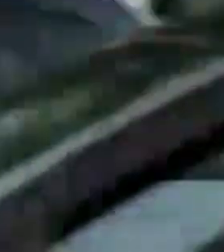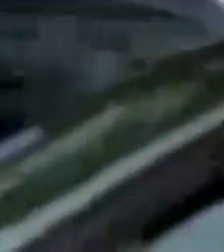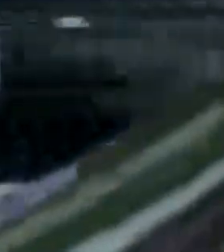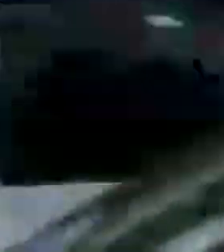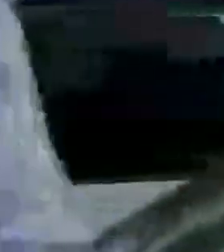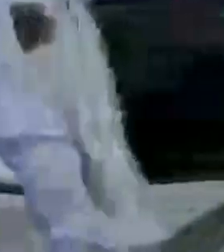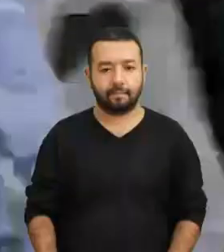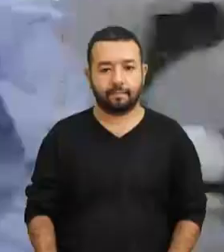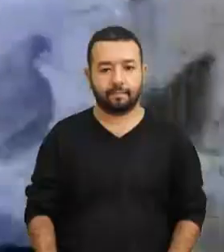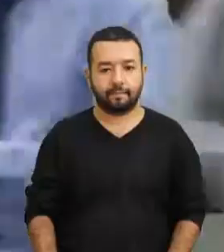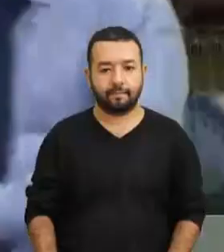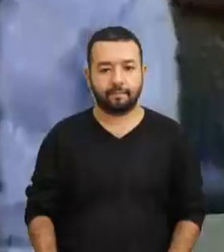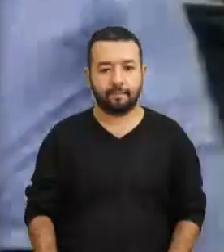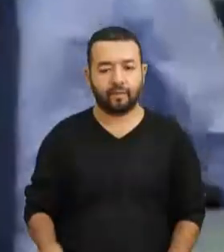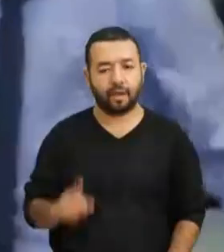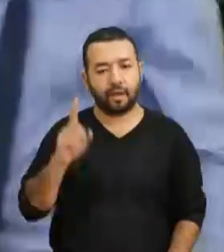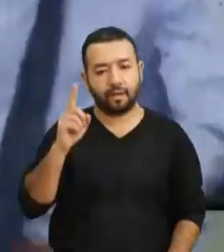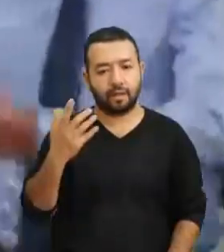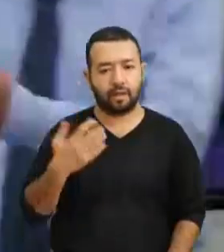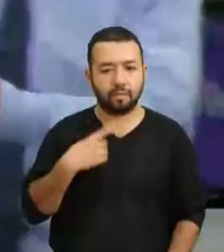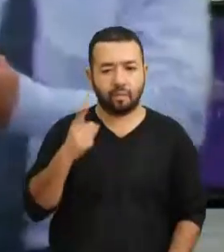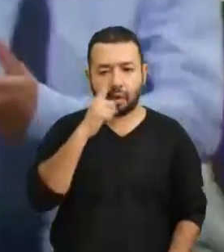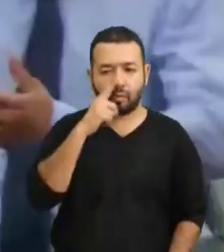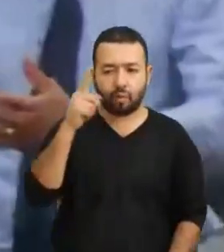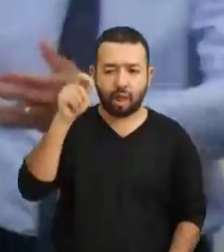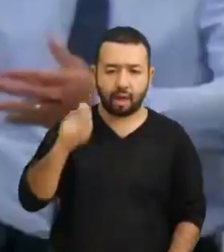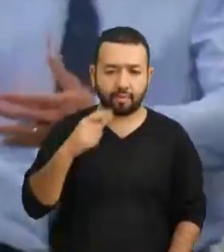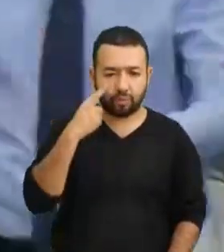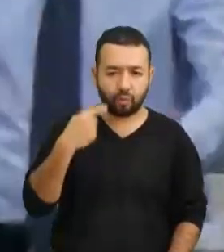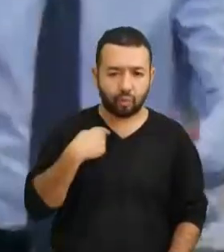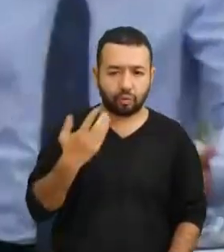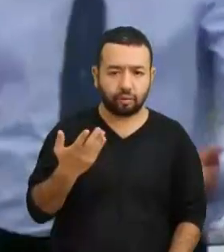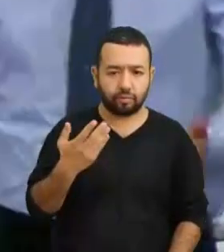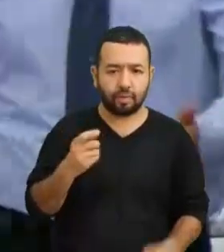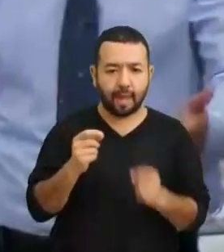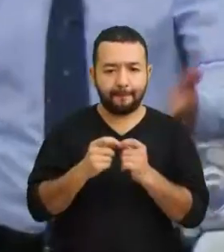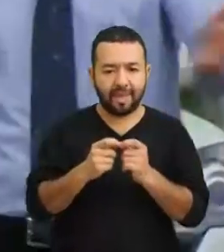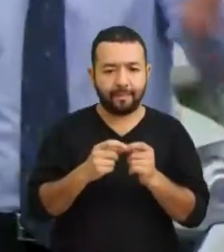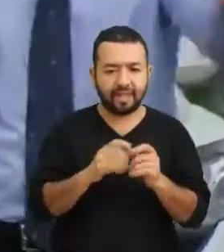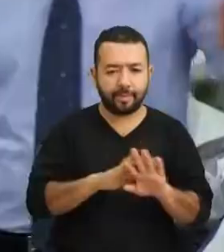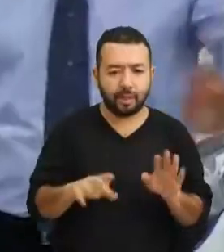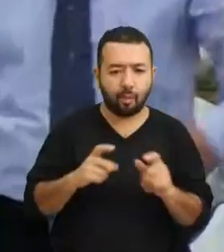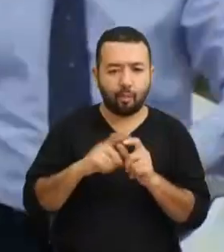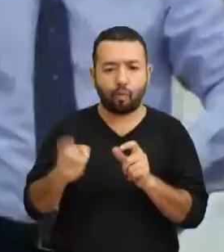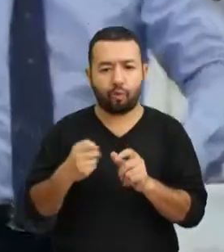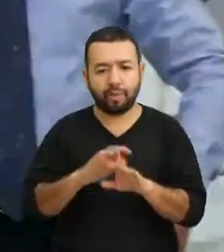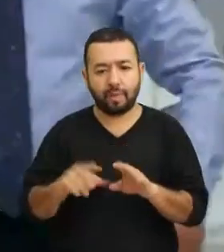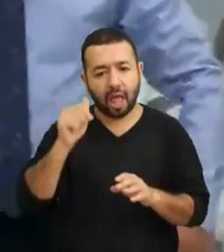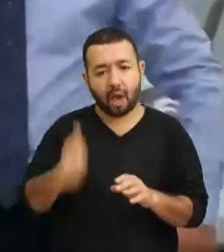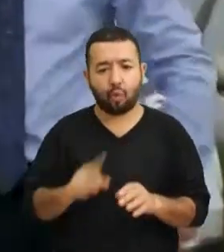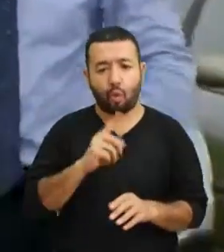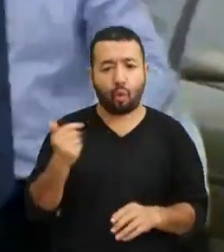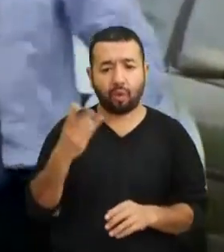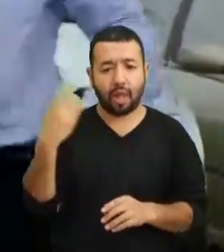vapuru. Allah Allah. Ya şu müdür beyin yaptığını gördünüz mü ya? Bilmece bitti, bulmaca başladı. İster misiniz her gün 10 tane gazeteyle gelsin bize